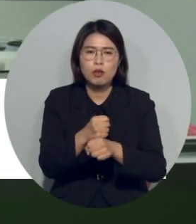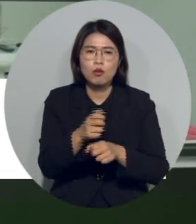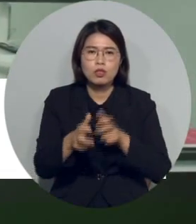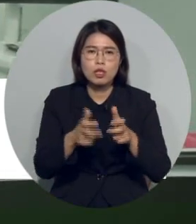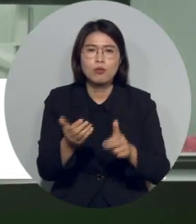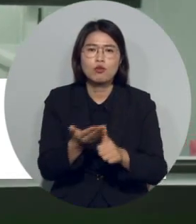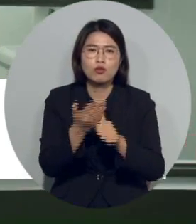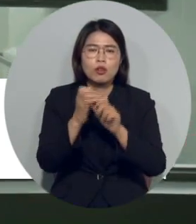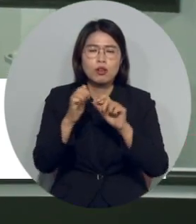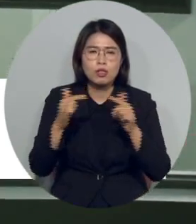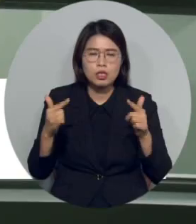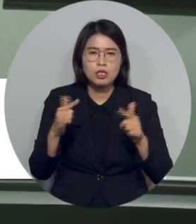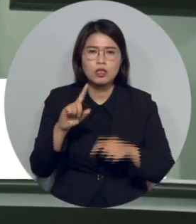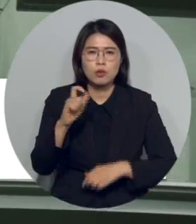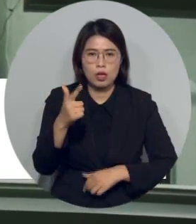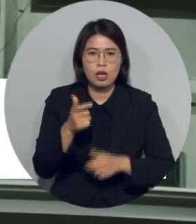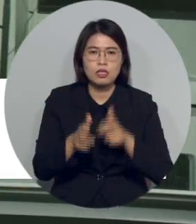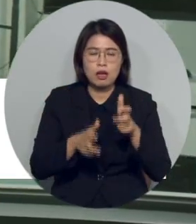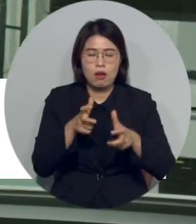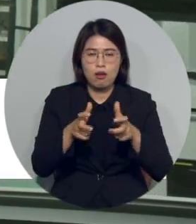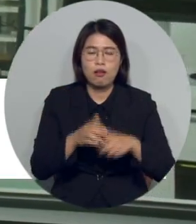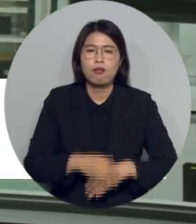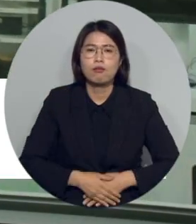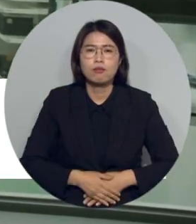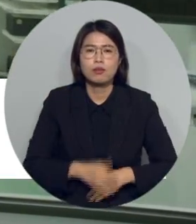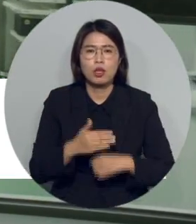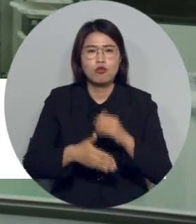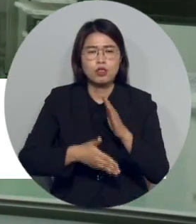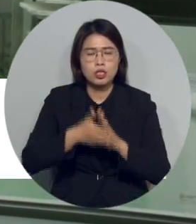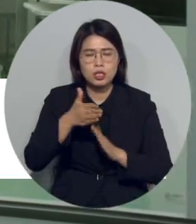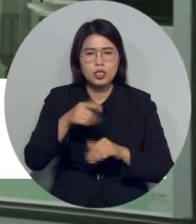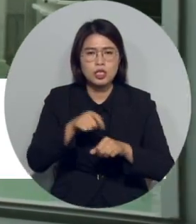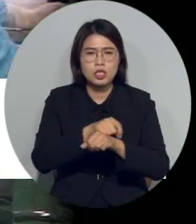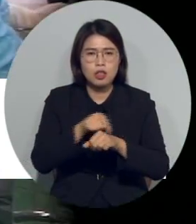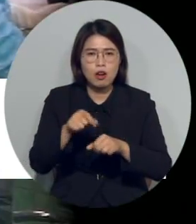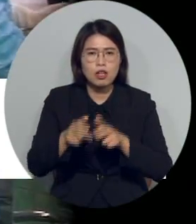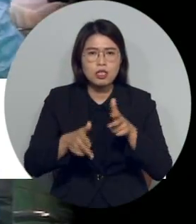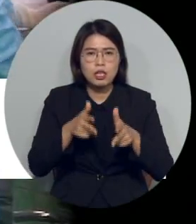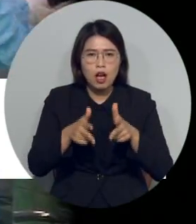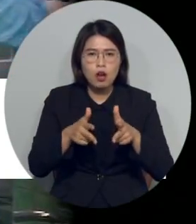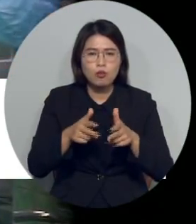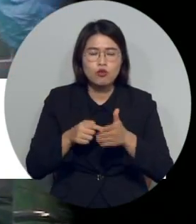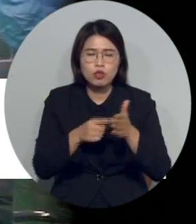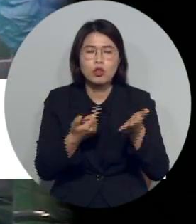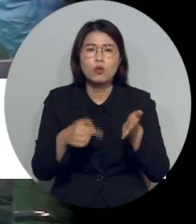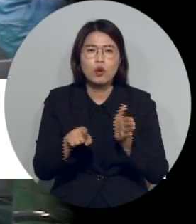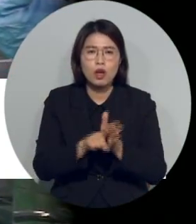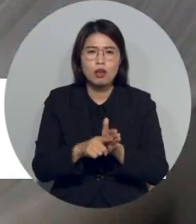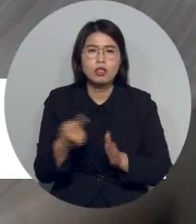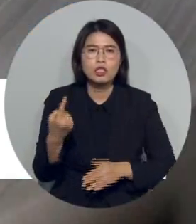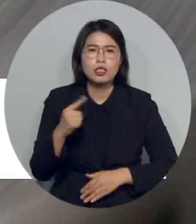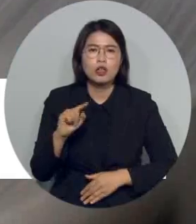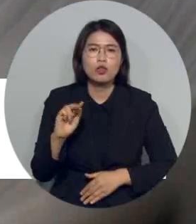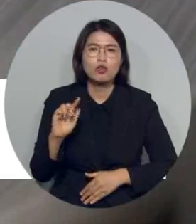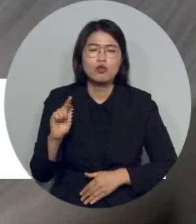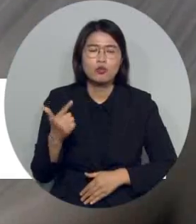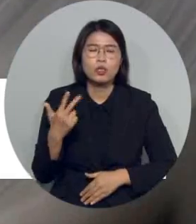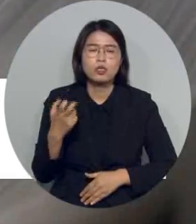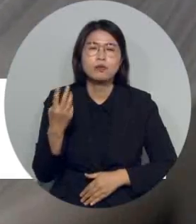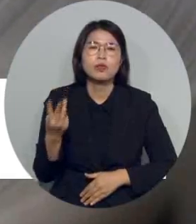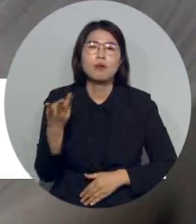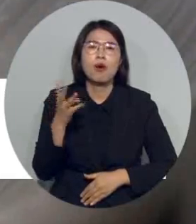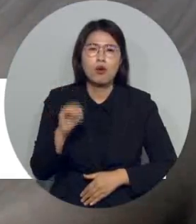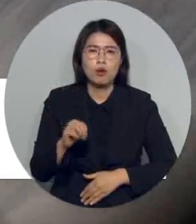육성 등 16개 사업입니다 대구시는 특화 사업 추진을 통해 지역 소득 1673 억원